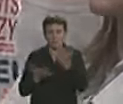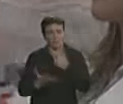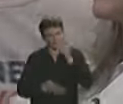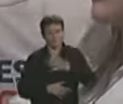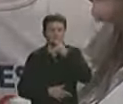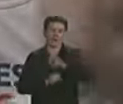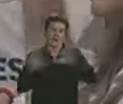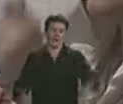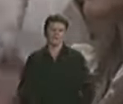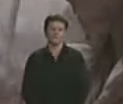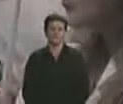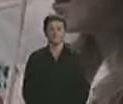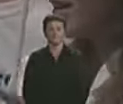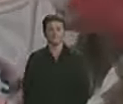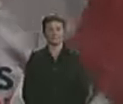conduire le pays.